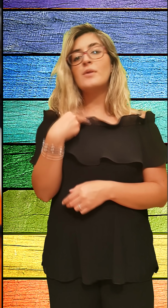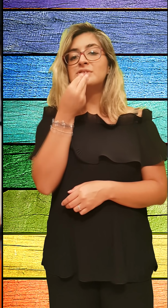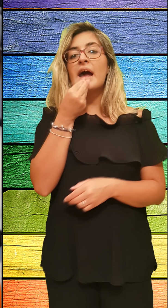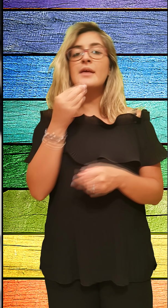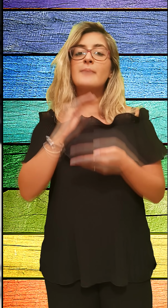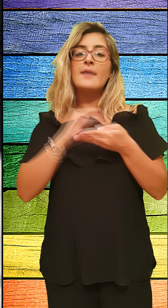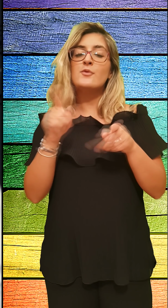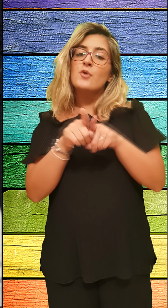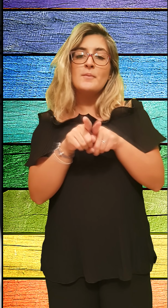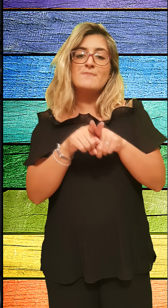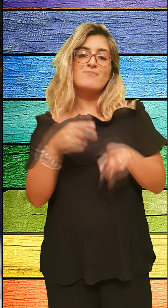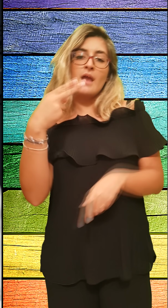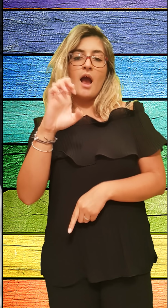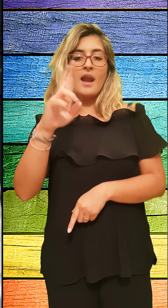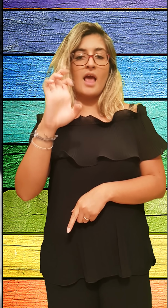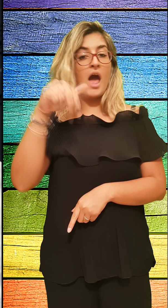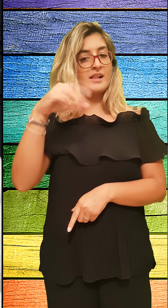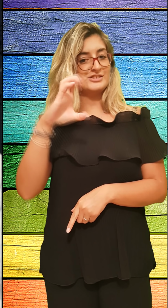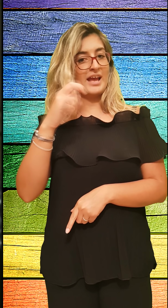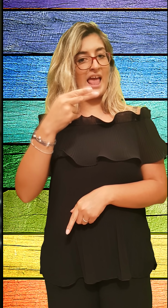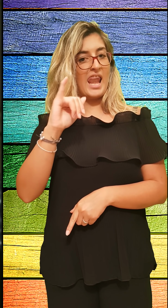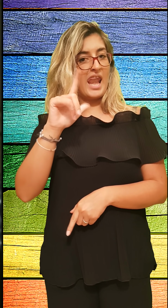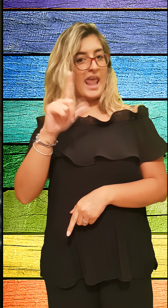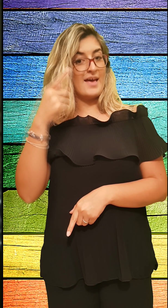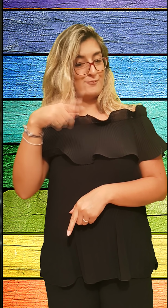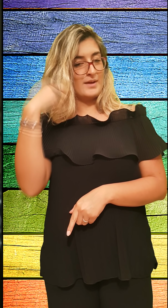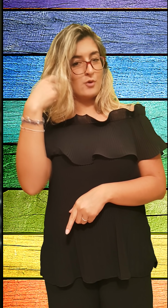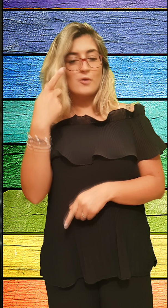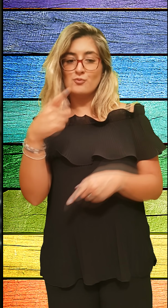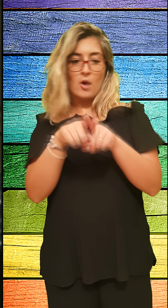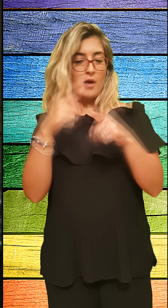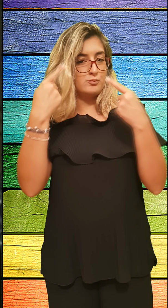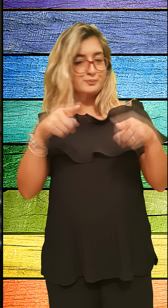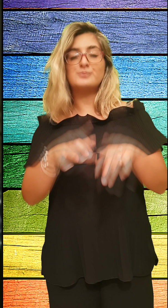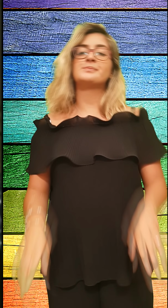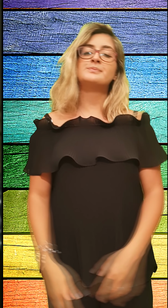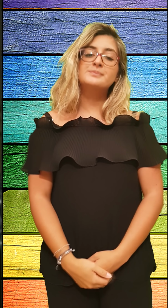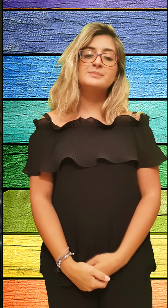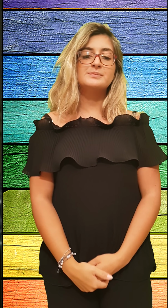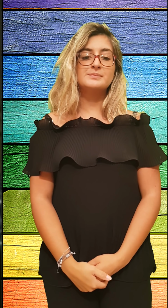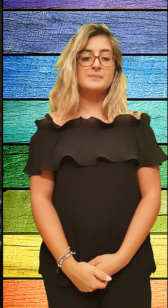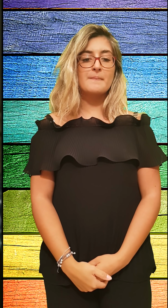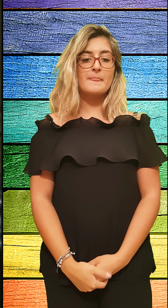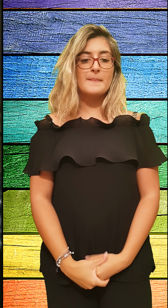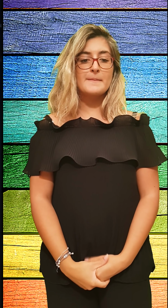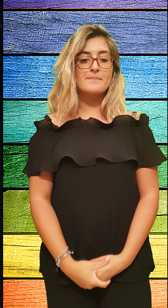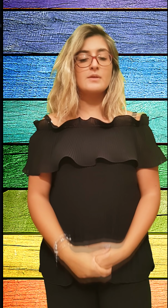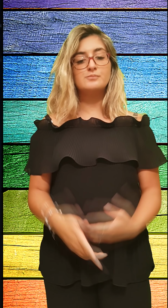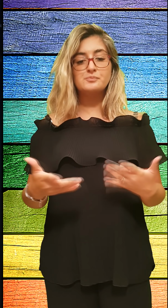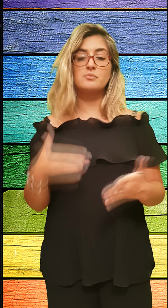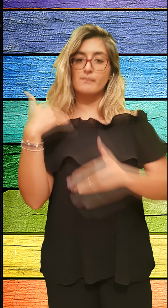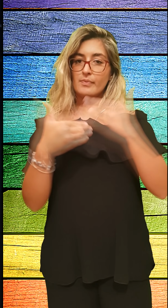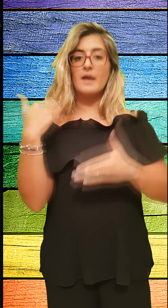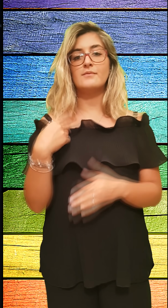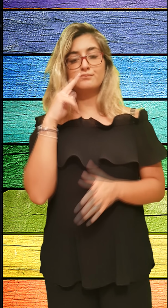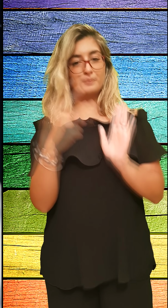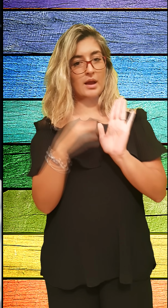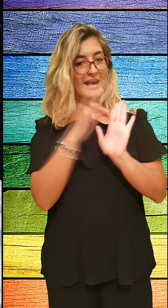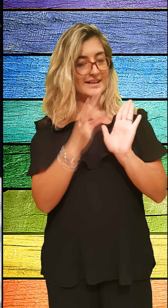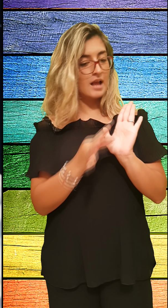mezzo chilo di pane alla volta, alla Terezille, a Trinità, ve lo dico, uguale, la solita scena quasi. Comunque andiamo a